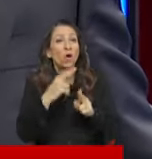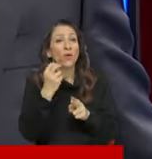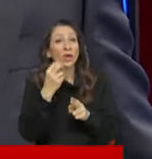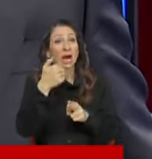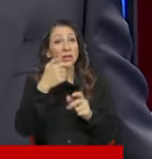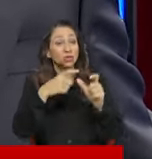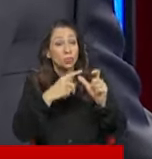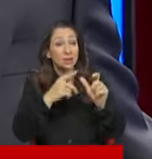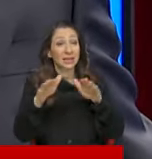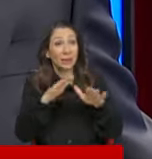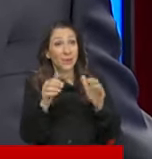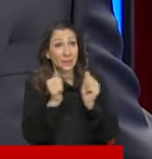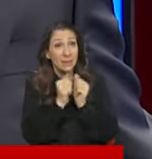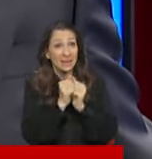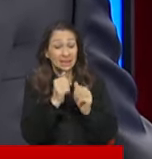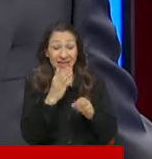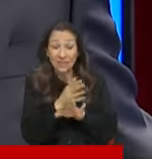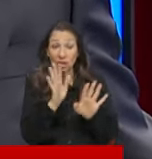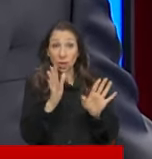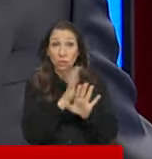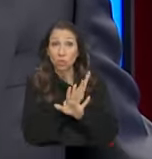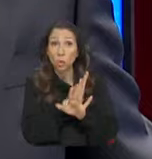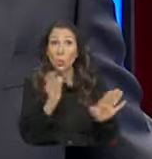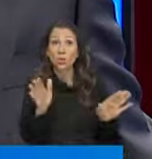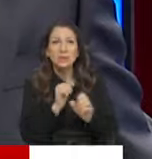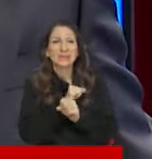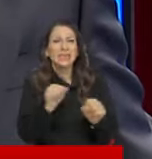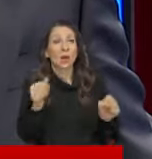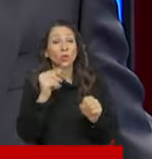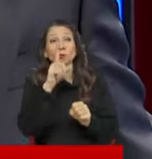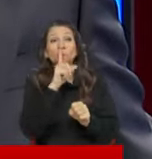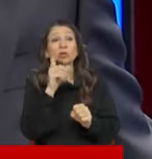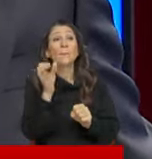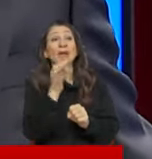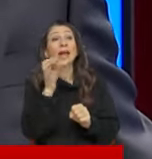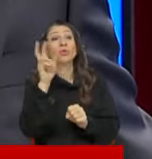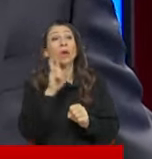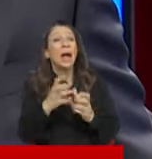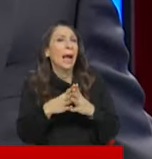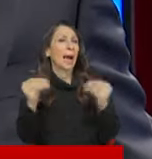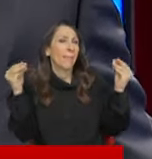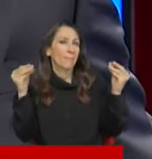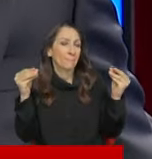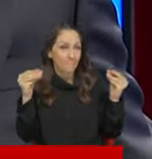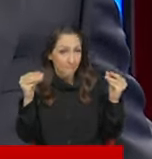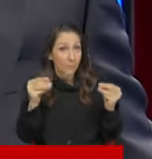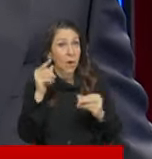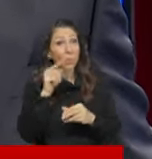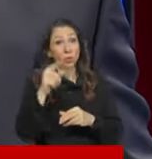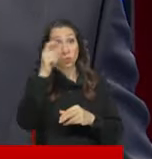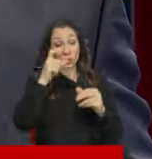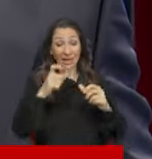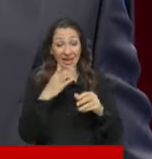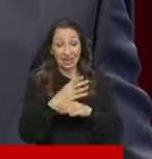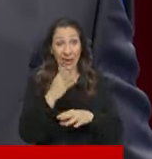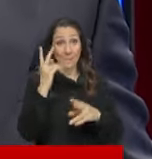6 Şubat depremi ile birlikte gerçekten büyük büyük bedeller yüzlerce milyar dolarlık kayıplarla karşı karşıya kaldı ve bu ülkenin